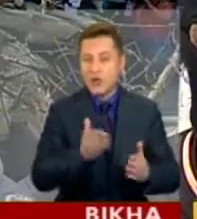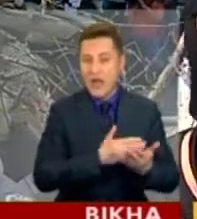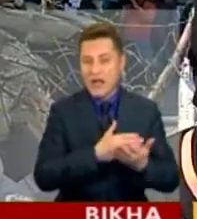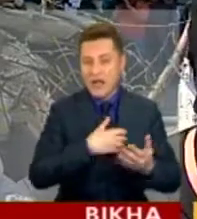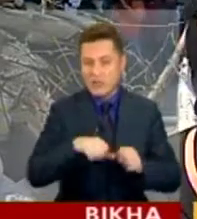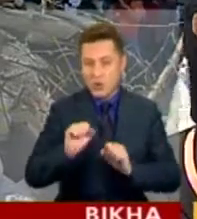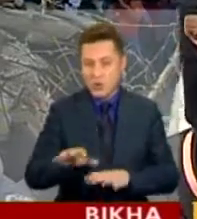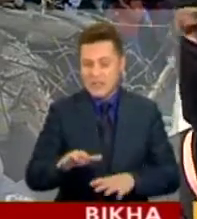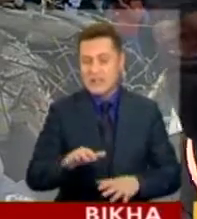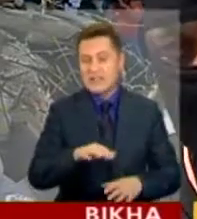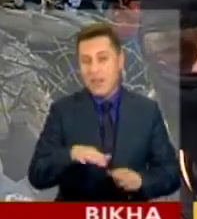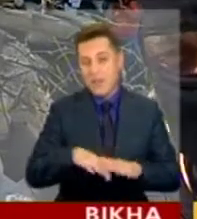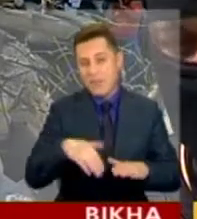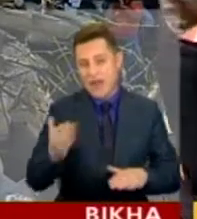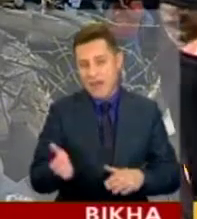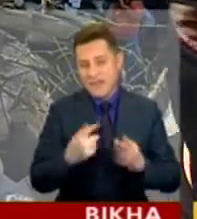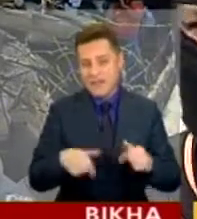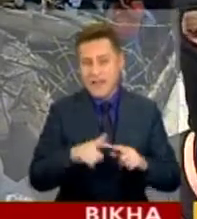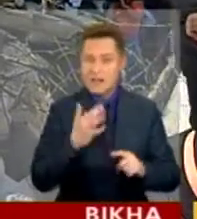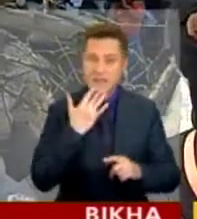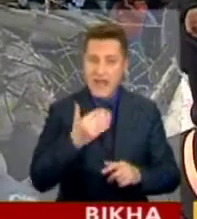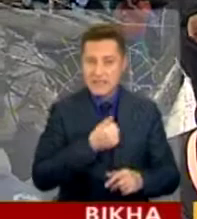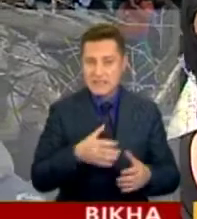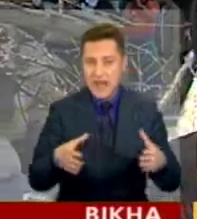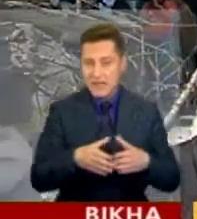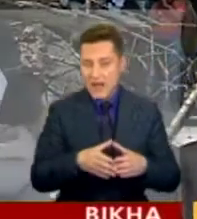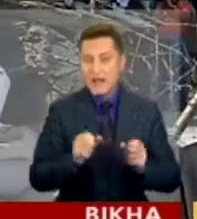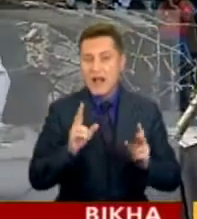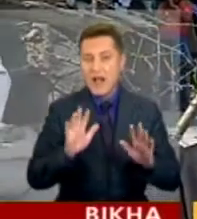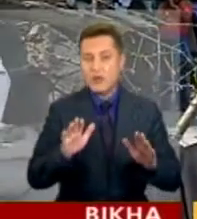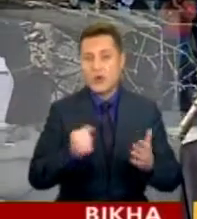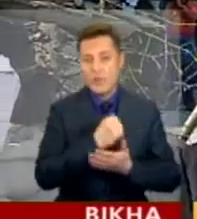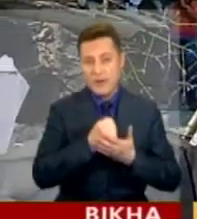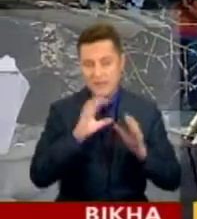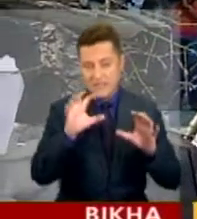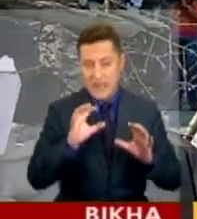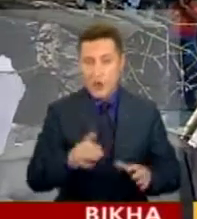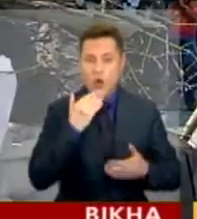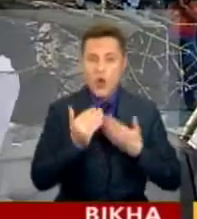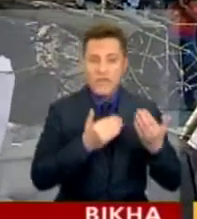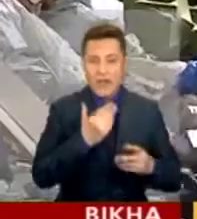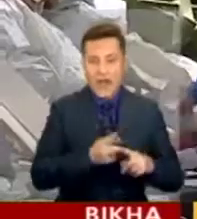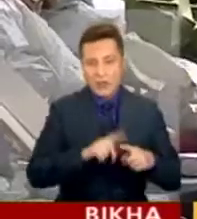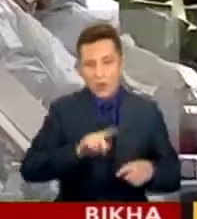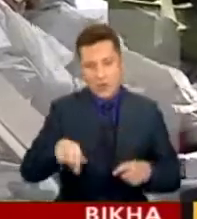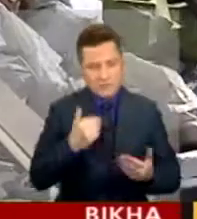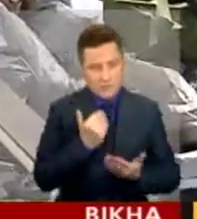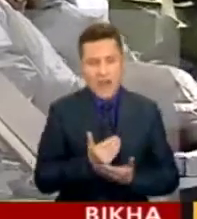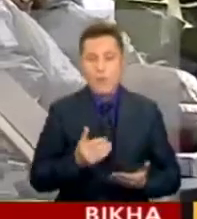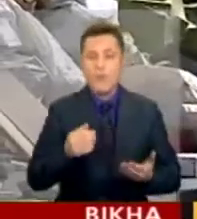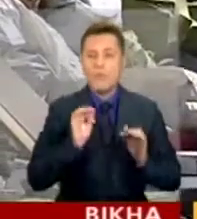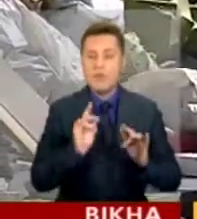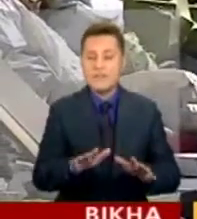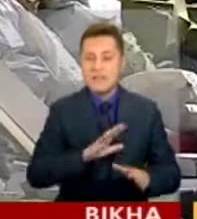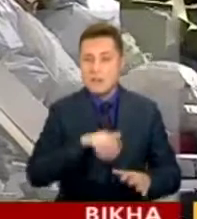так называемая Нацгвардия, а также как только примется закон о референдуме, который ми требуємо провести. Після розгону